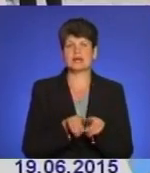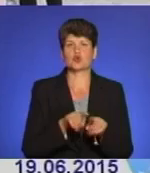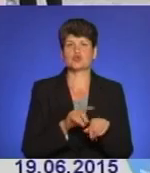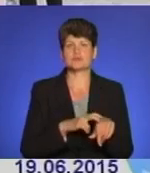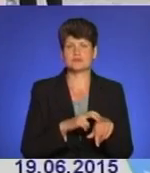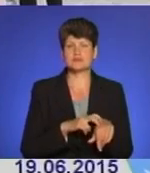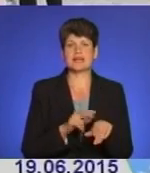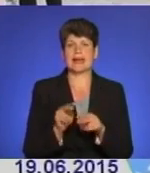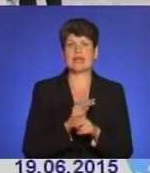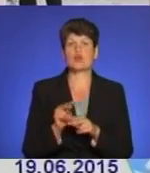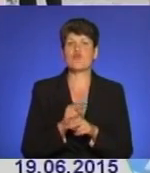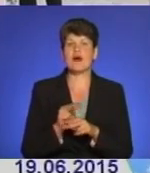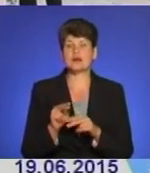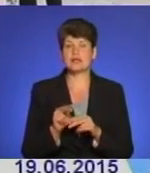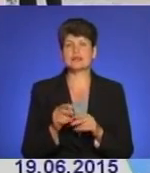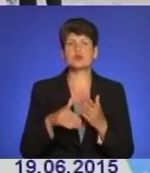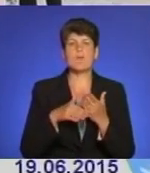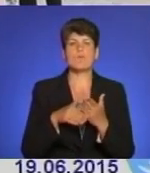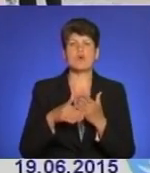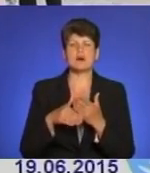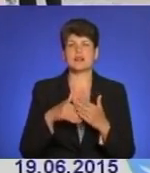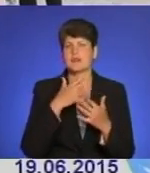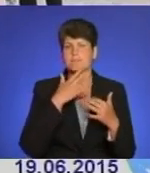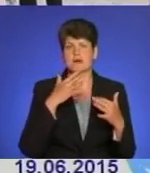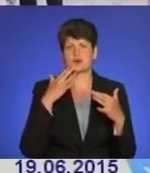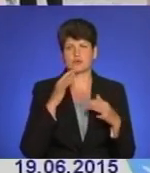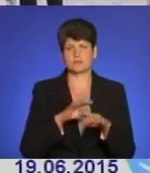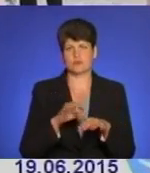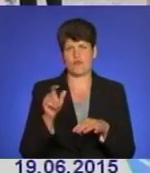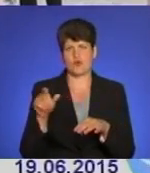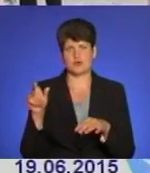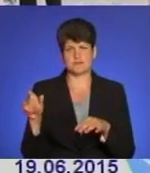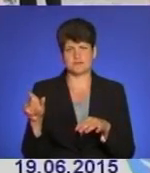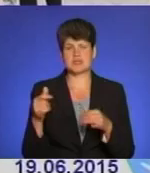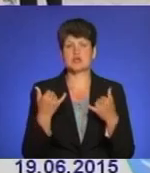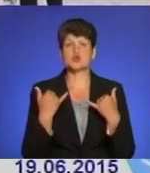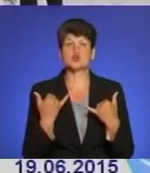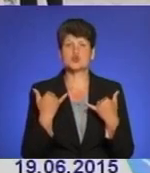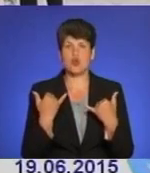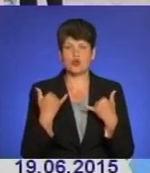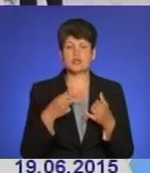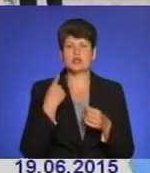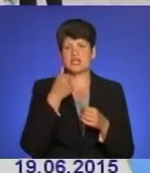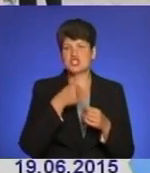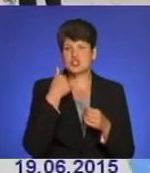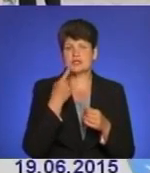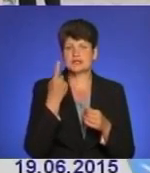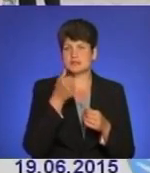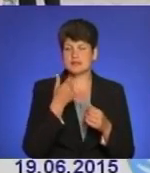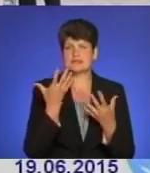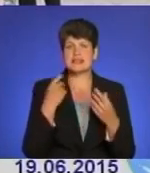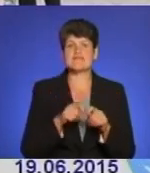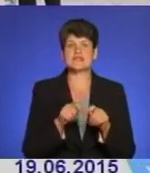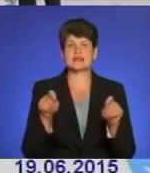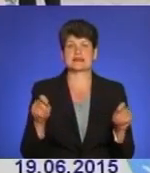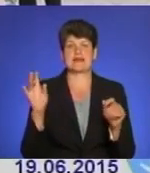вона лікувала і допомагала дуже багатьом недужим. Сьогодні річниця з дня відкриття